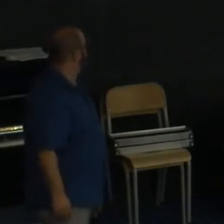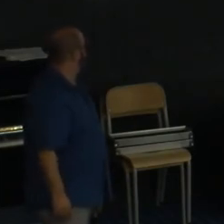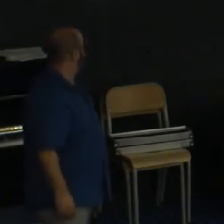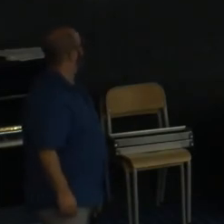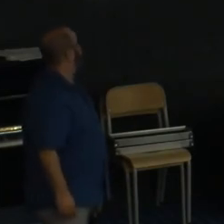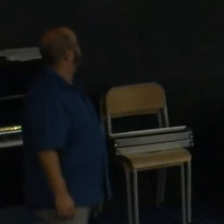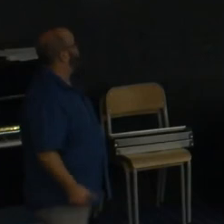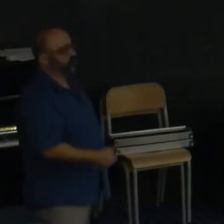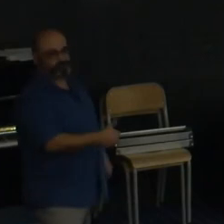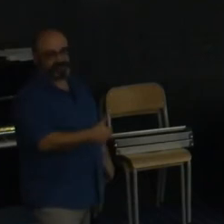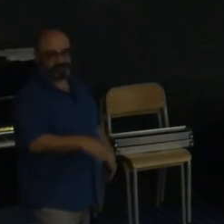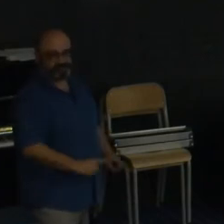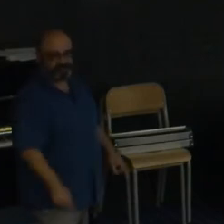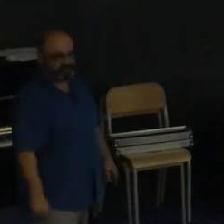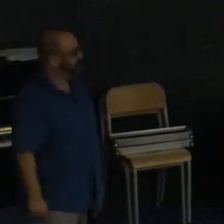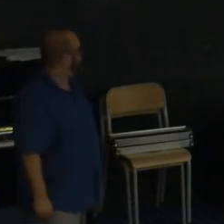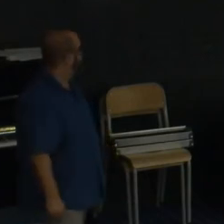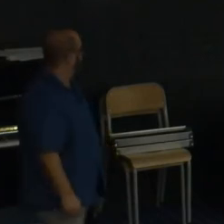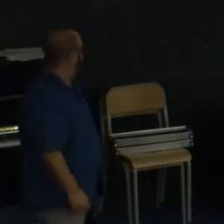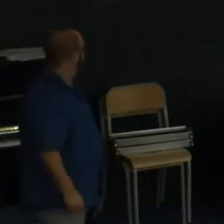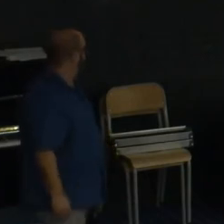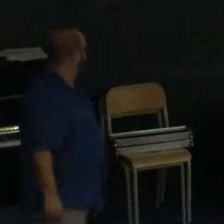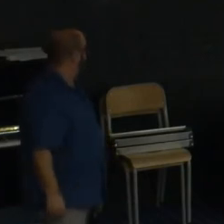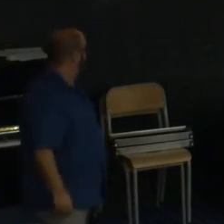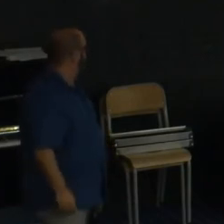J'aime bien ça. Ça fonctionne. Ah oui.